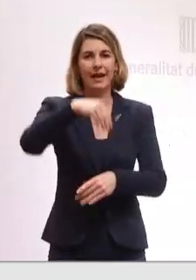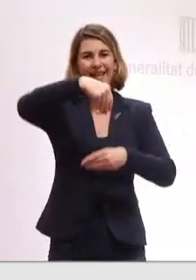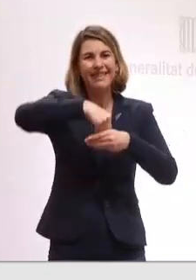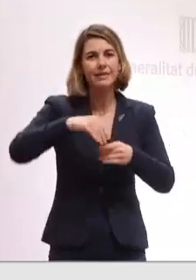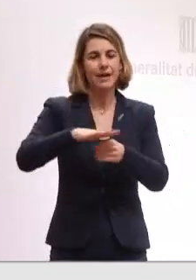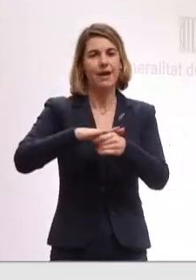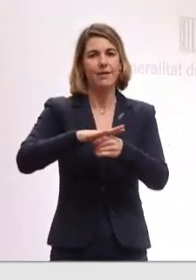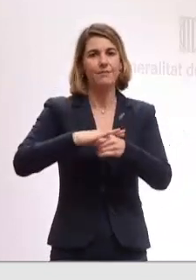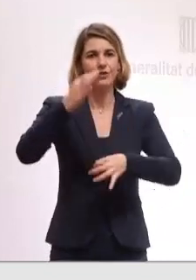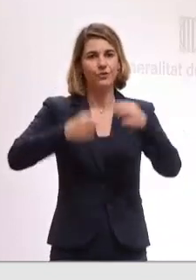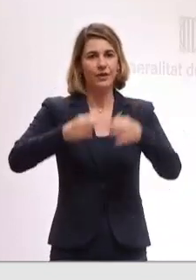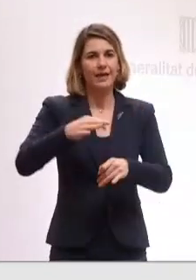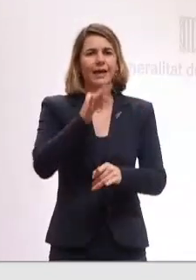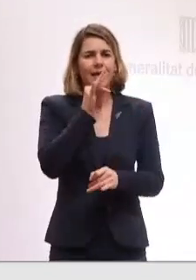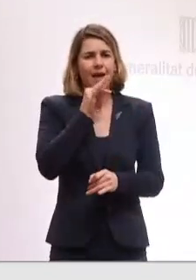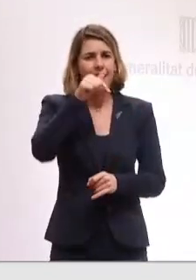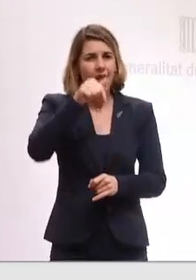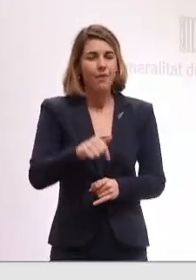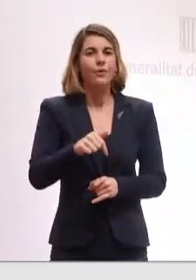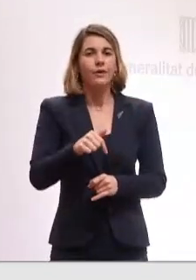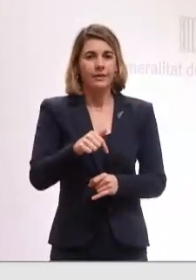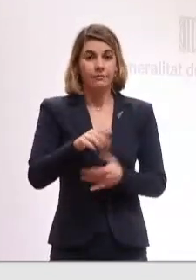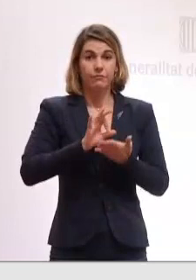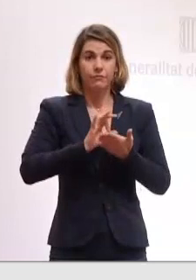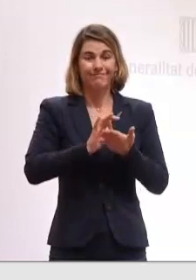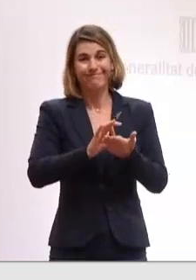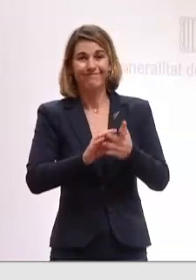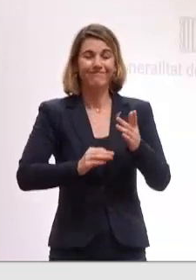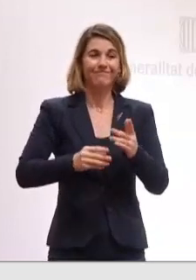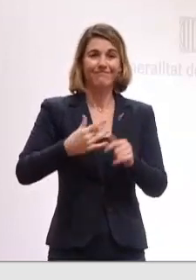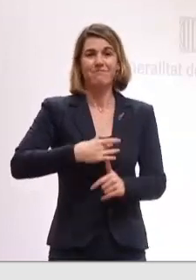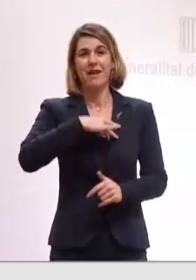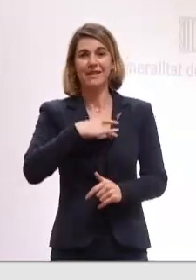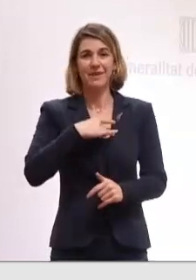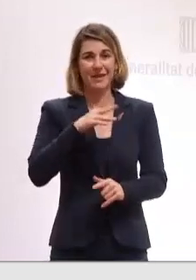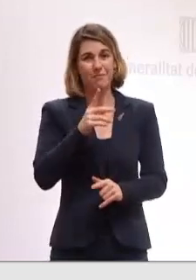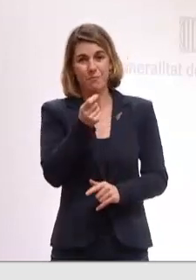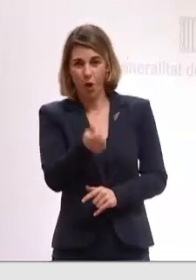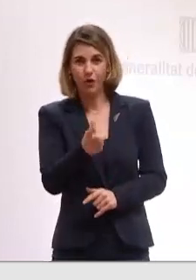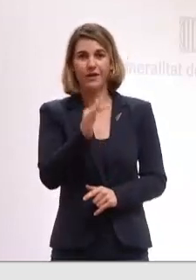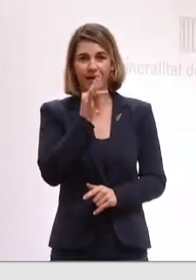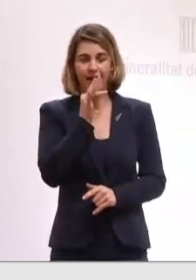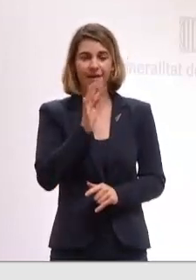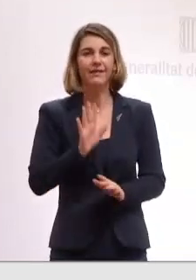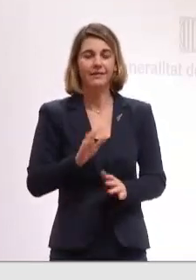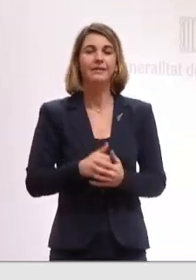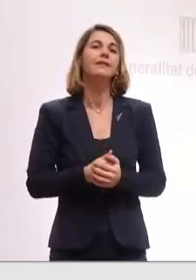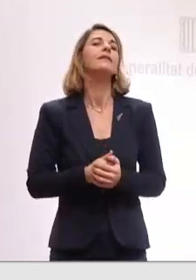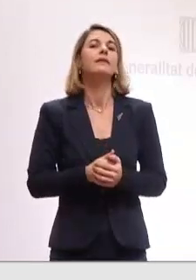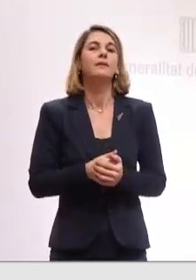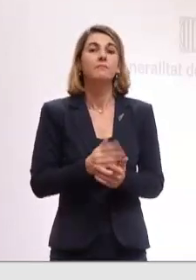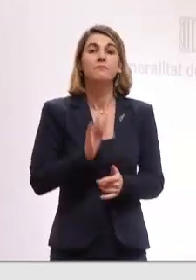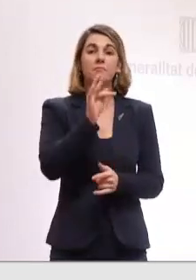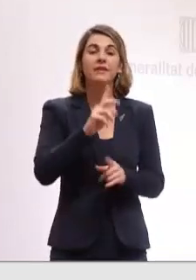justícia, que encara es fa servir massa poc, i també de